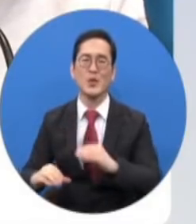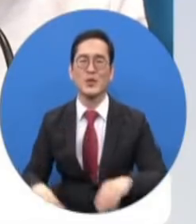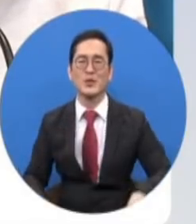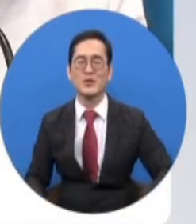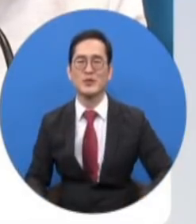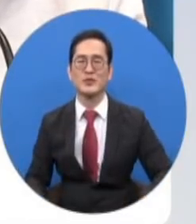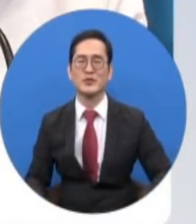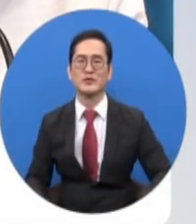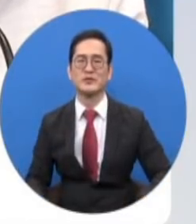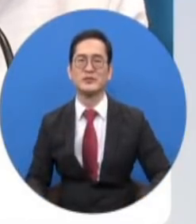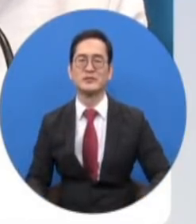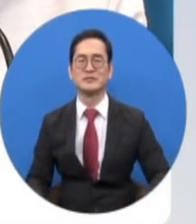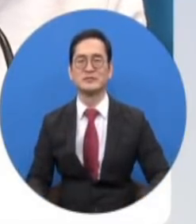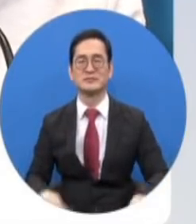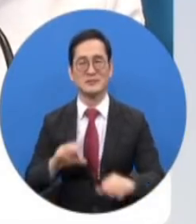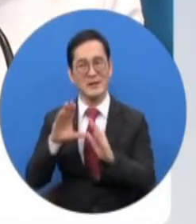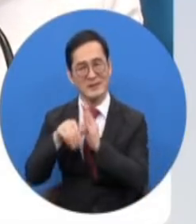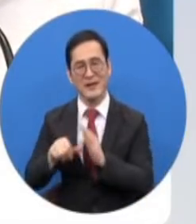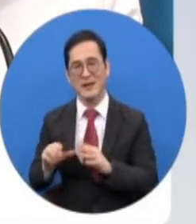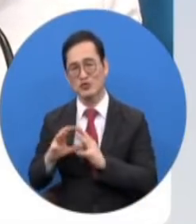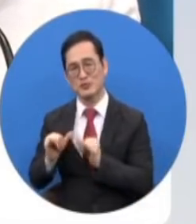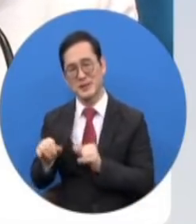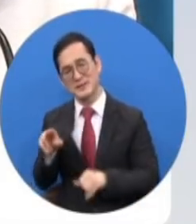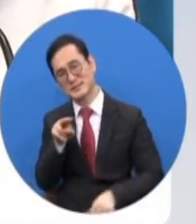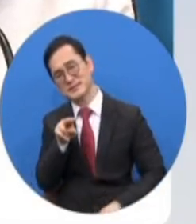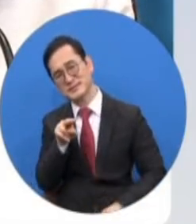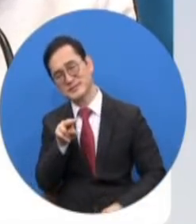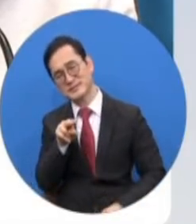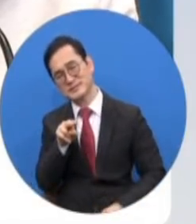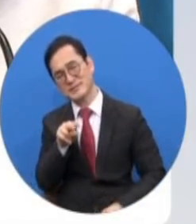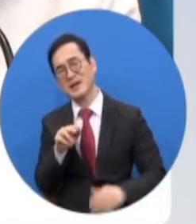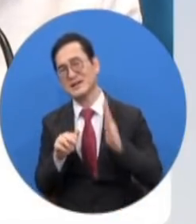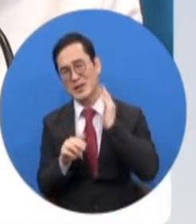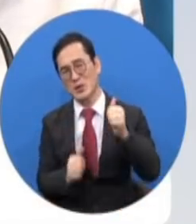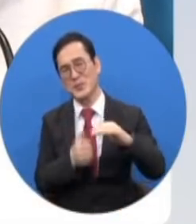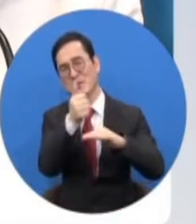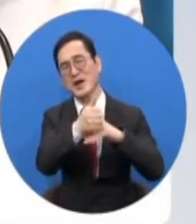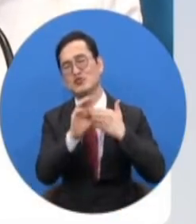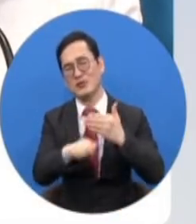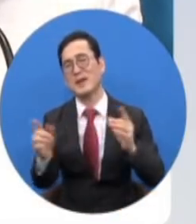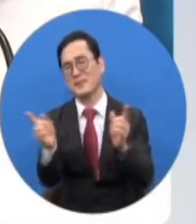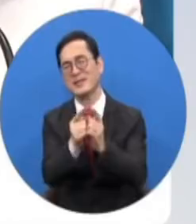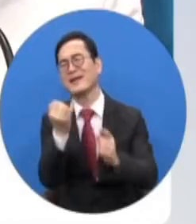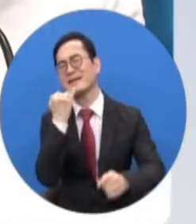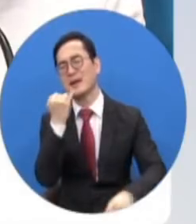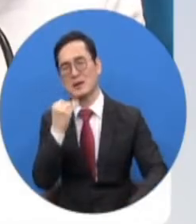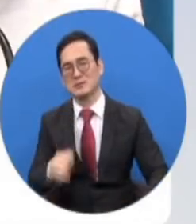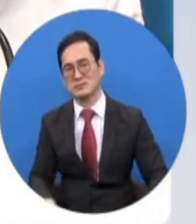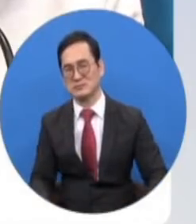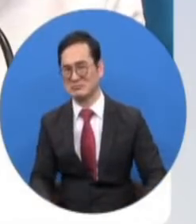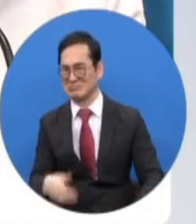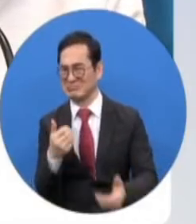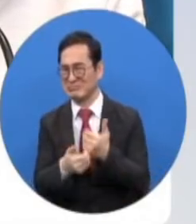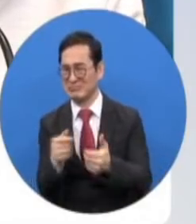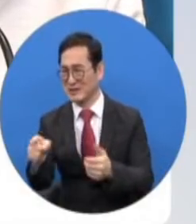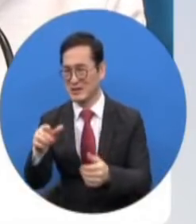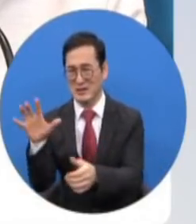평가의 문제일 것 같습니다. 대통령이기 때문에 가능하다는 평가도 있을 수 있지만 상당히 어색하다. 그렇다면 자신의 수사와